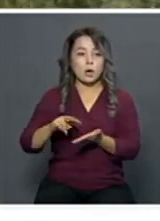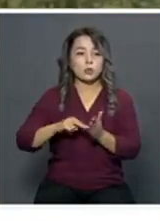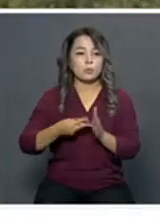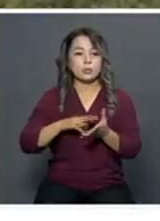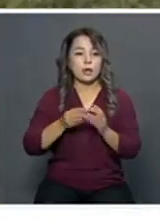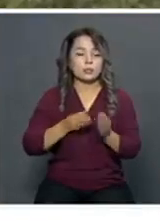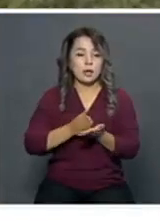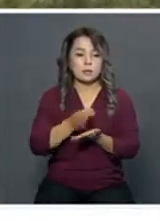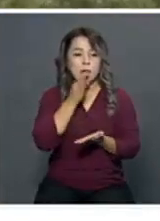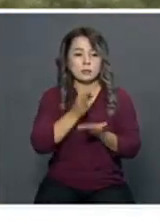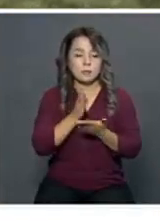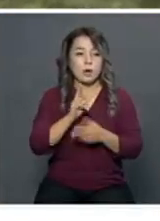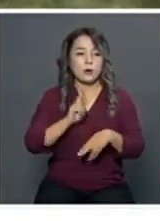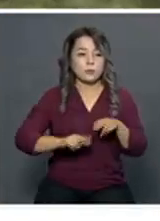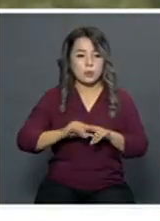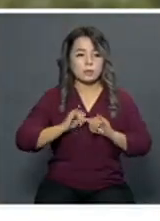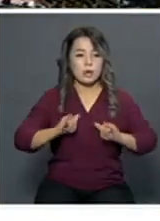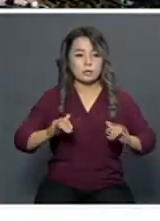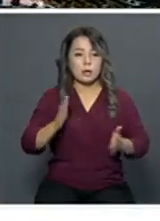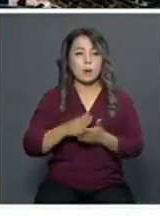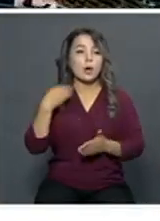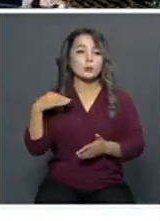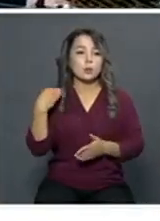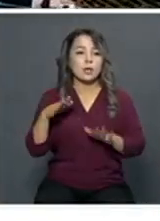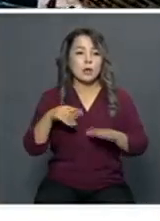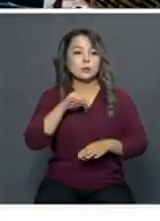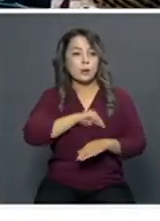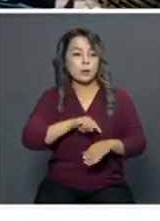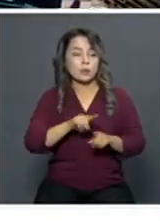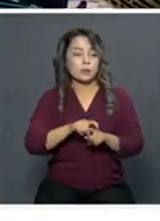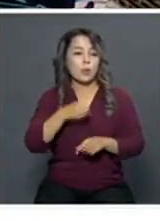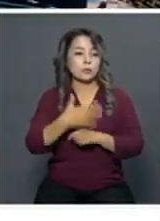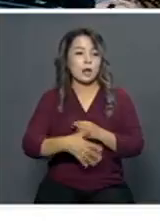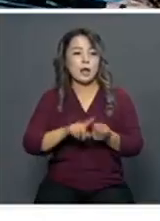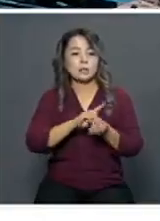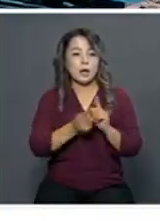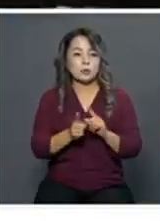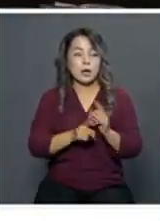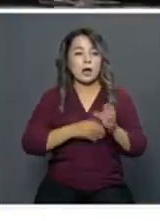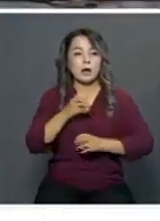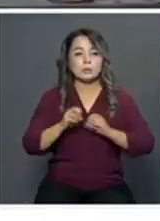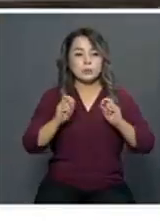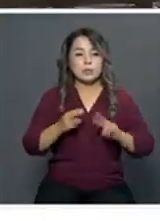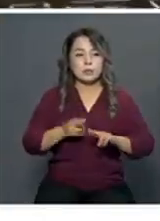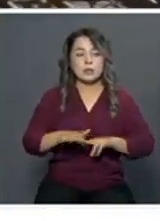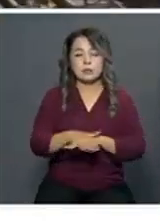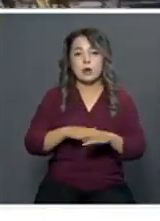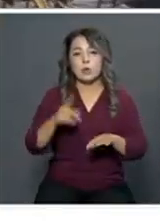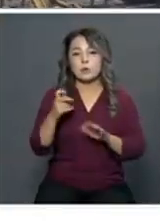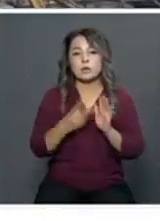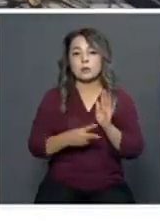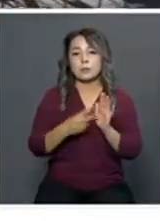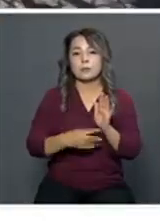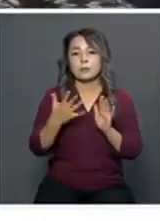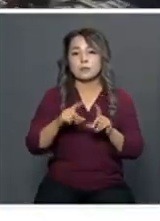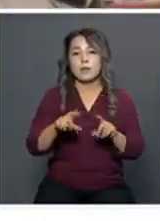жоспарланған. Құрылыс қарқынды жүріп жатыр. Түркістанды іскерлік рухани мәдени орталыққа айналдыру мақсатында әлемде теңдесі жоқ 175